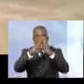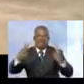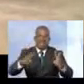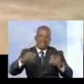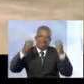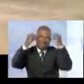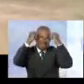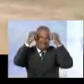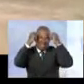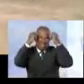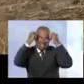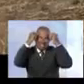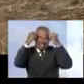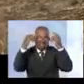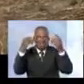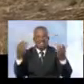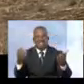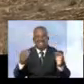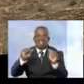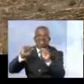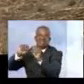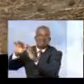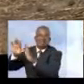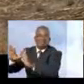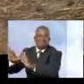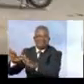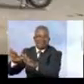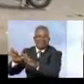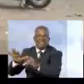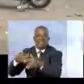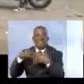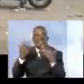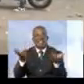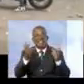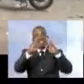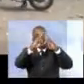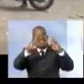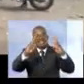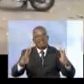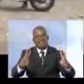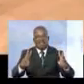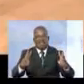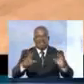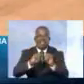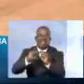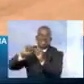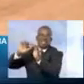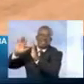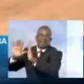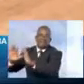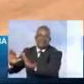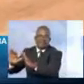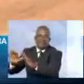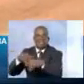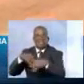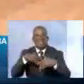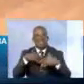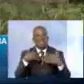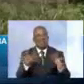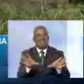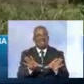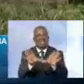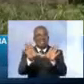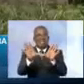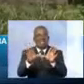et dédommagement, toutes les commodités de vie qu'ils ont toujours rêvé d'obtenir et tristesse d'abandonner terre,